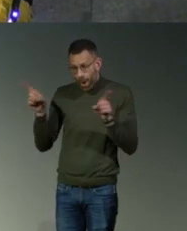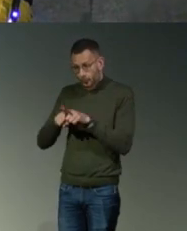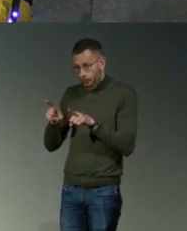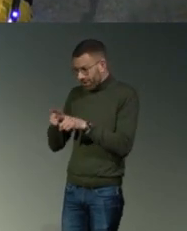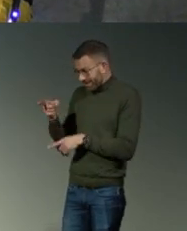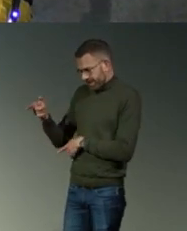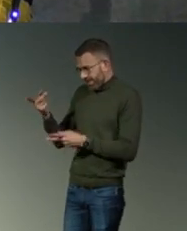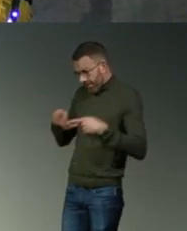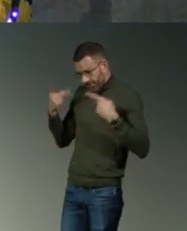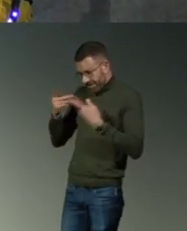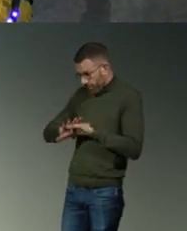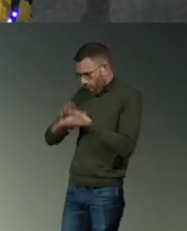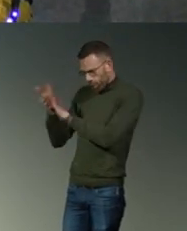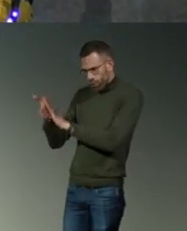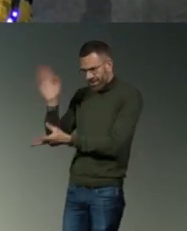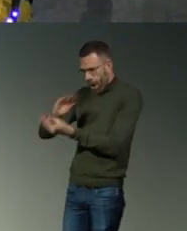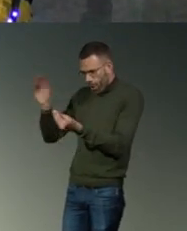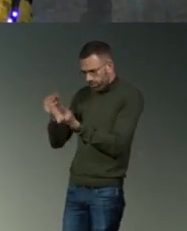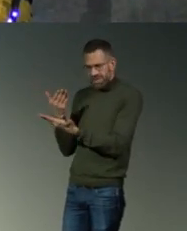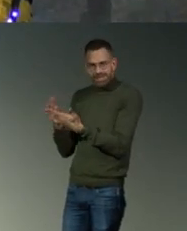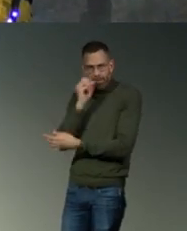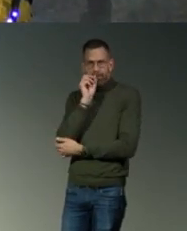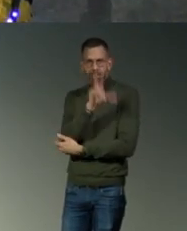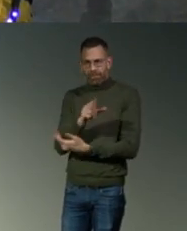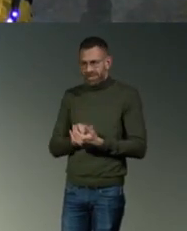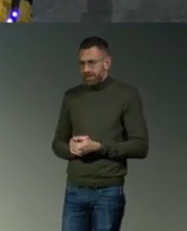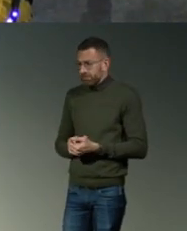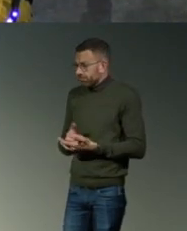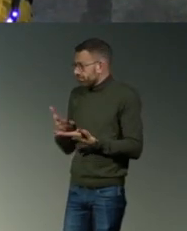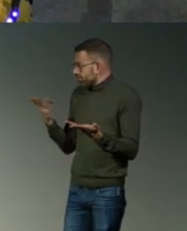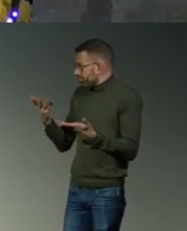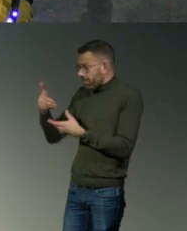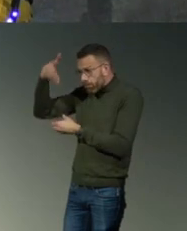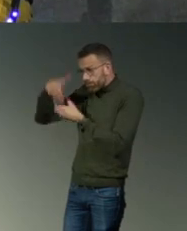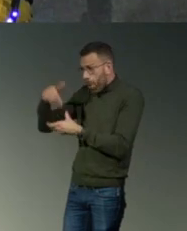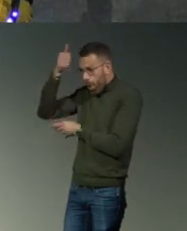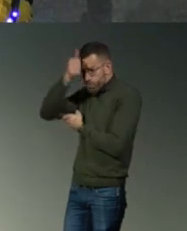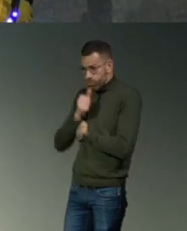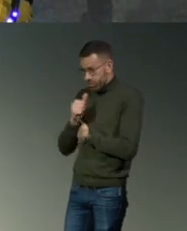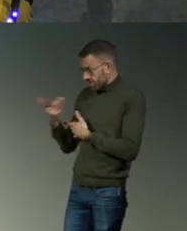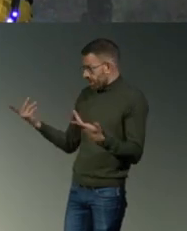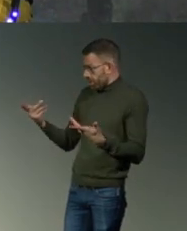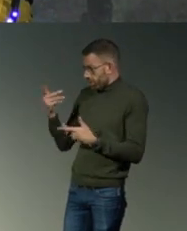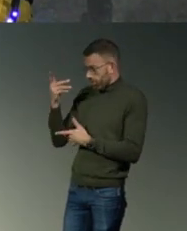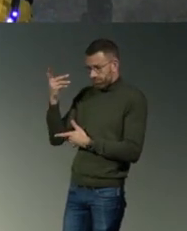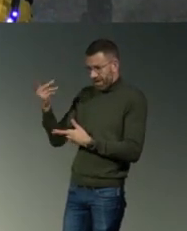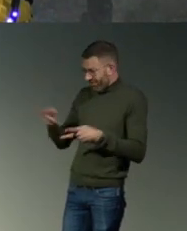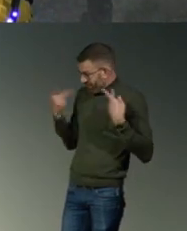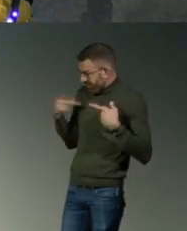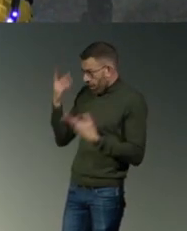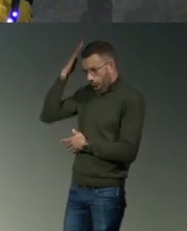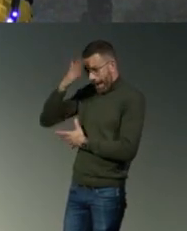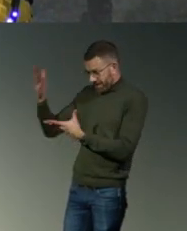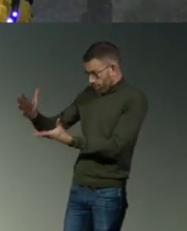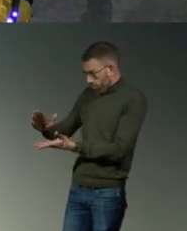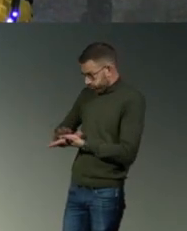vivant en objet. Cette objectivation qui a lieu à l'intérieur de ces musées, puisqu'on transforme le vivant en objet de